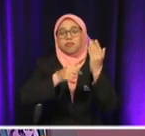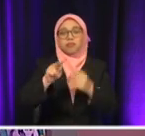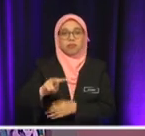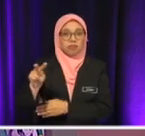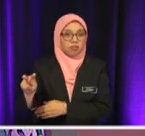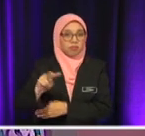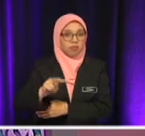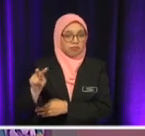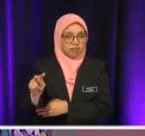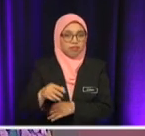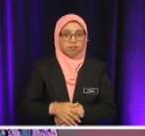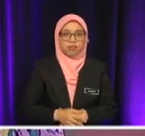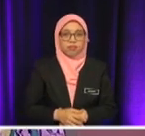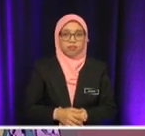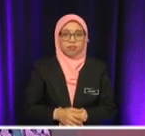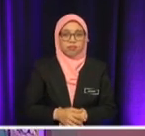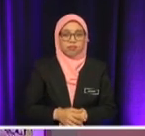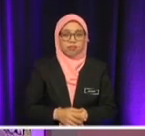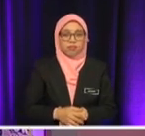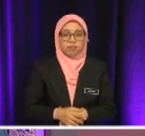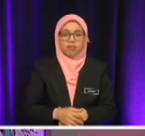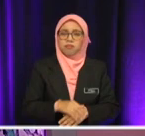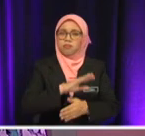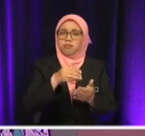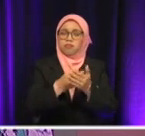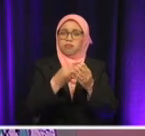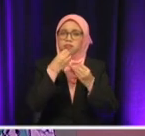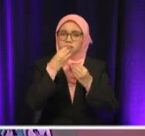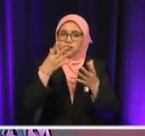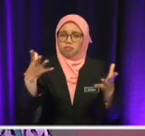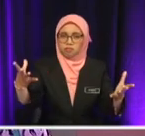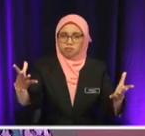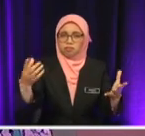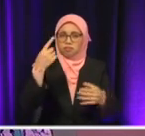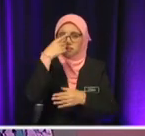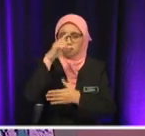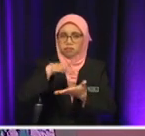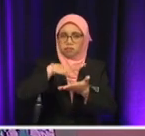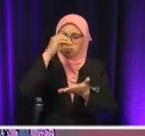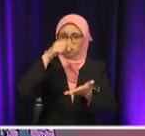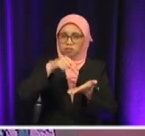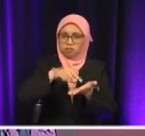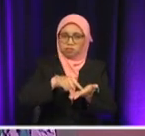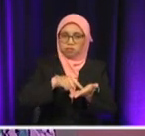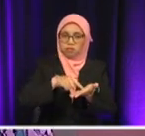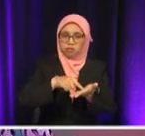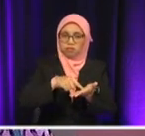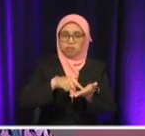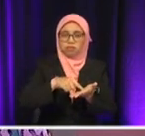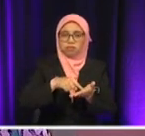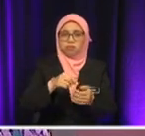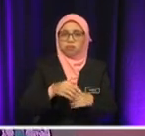murid-murid, umum kamu mengetahui bahawa bagi mata pelajaran asuhan dan pendidikan